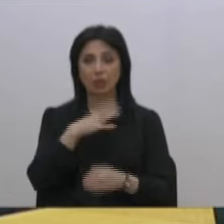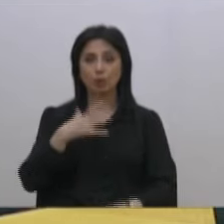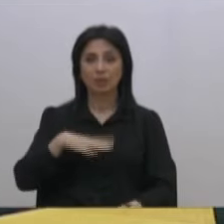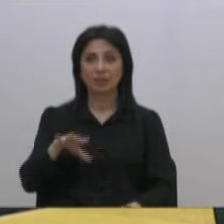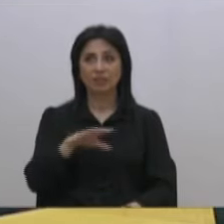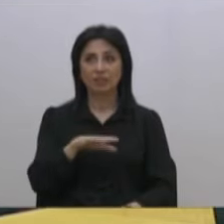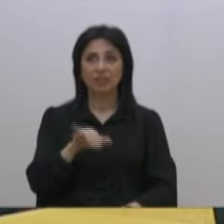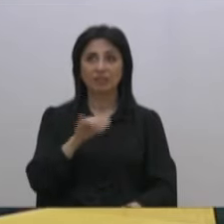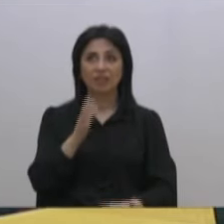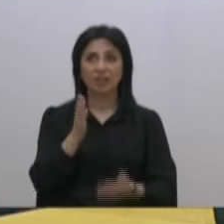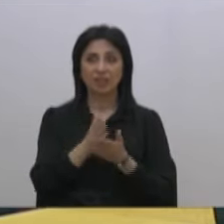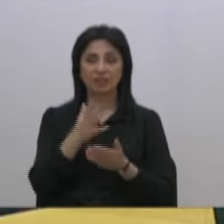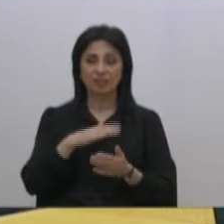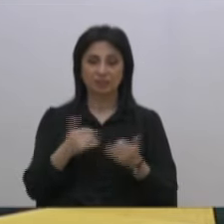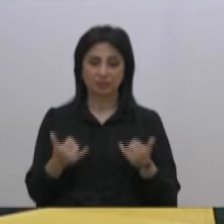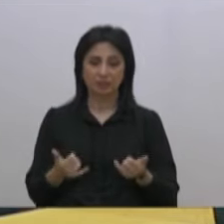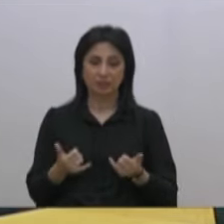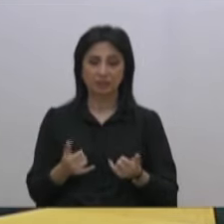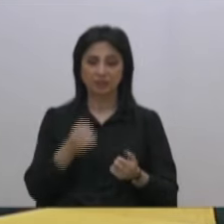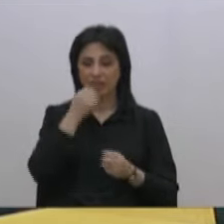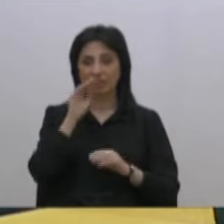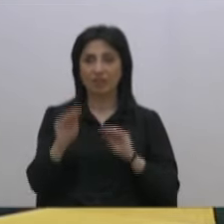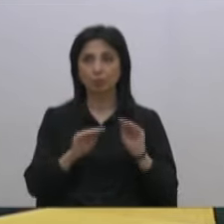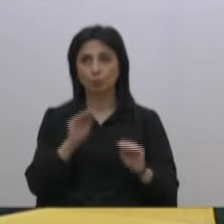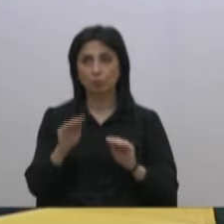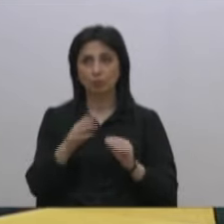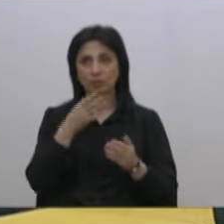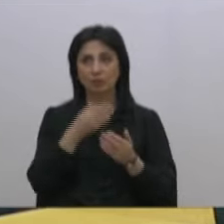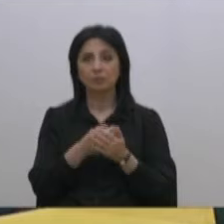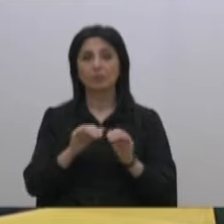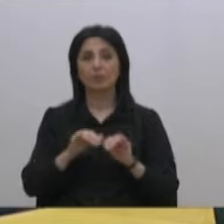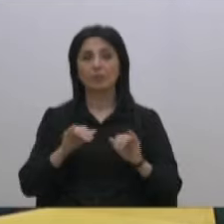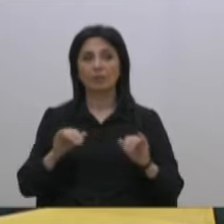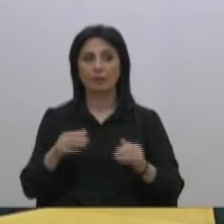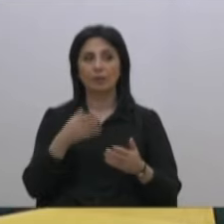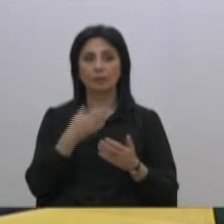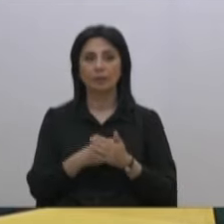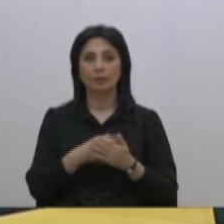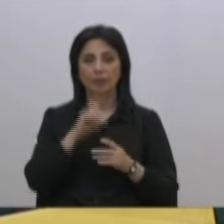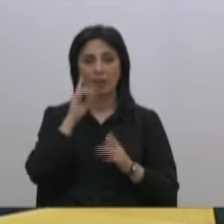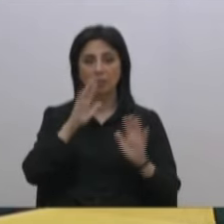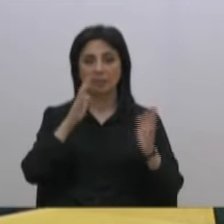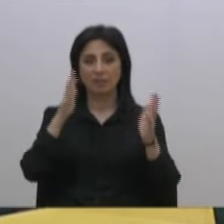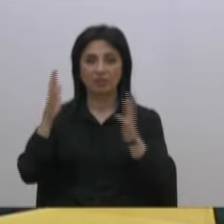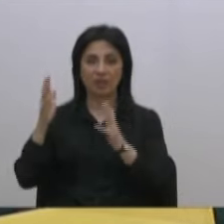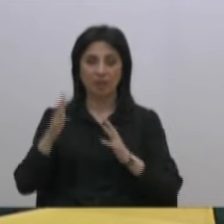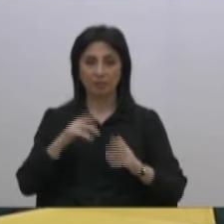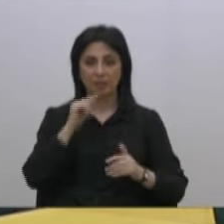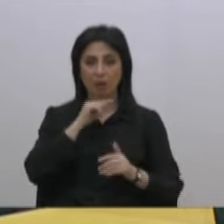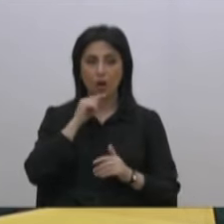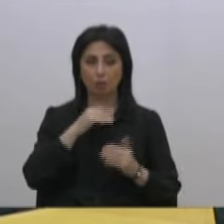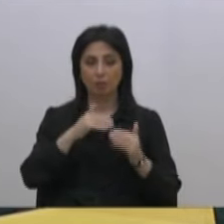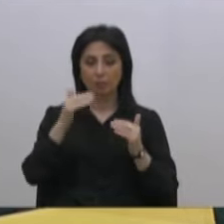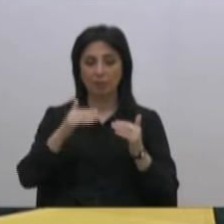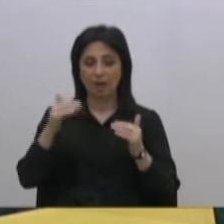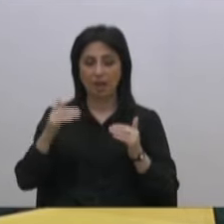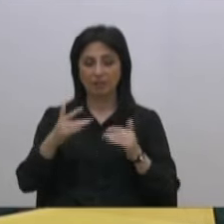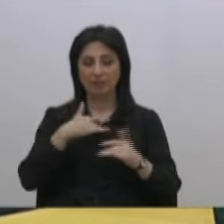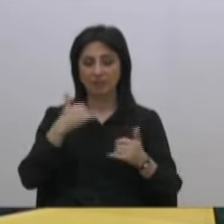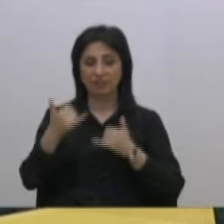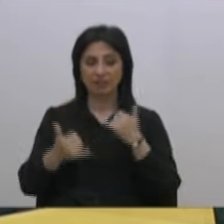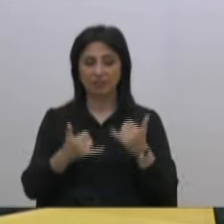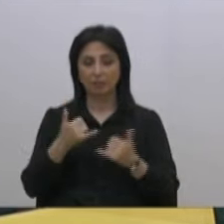საქართველო და სად არის საქართველო დღეს ინფრასტრუქტურით, თავისი განვითარებით, თავისი გამწვანებით, ეკონომიკური პარამეტრებით,